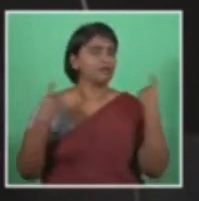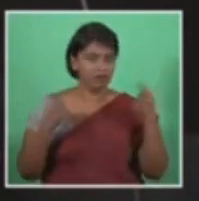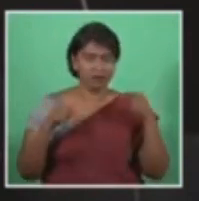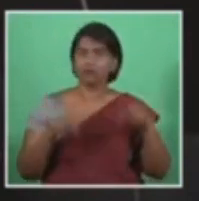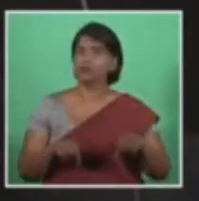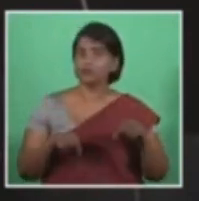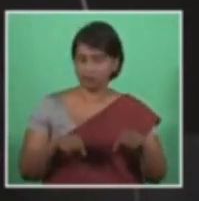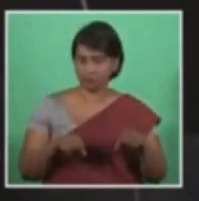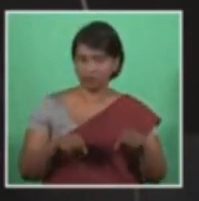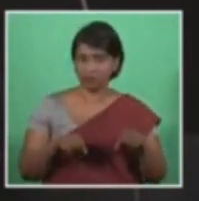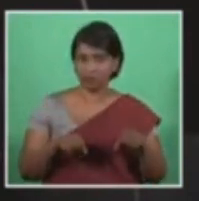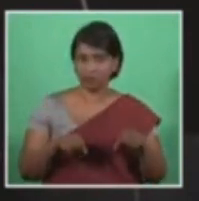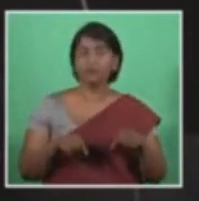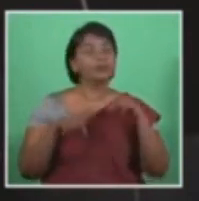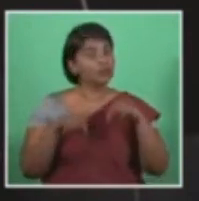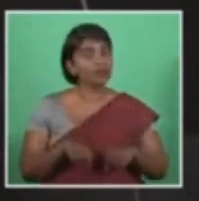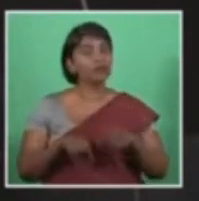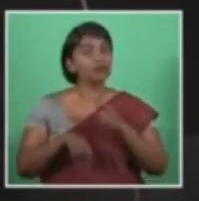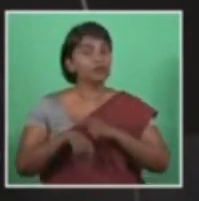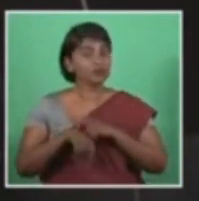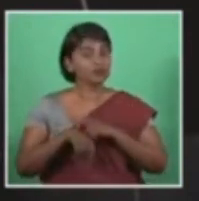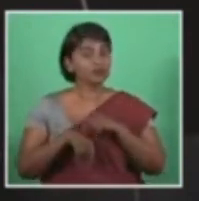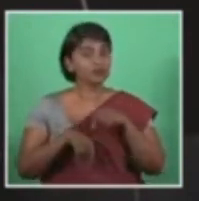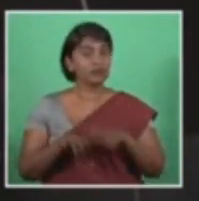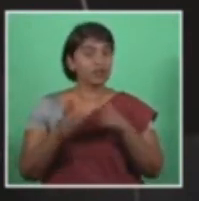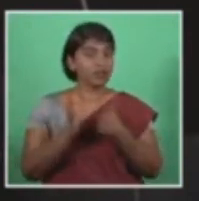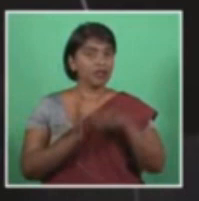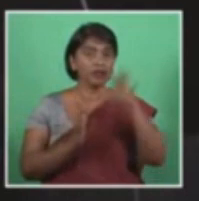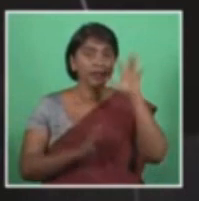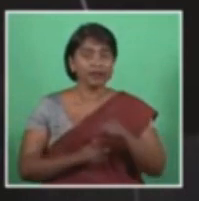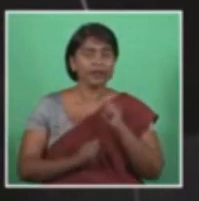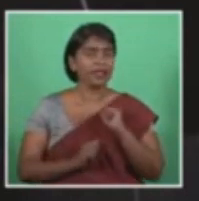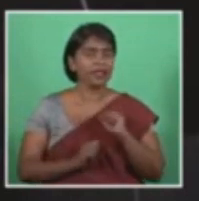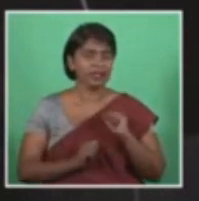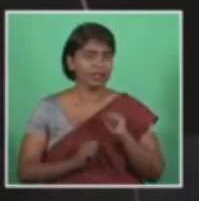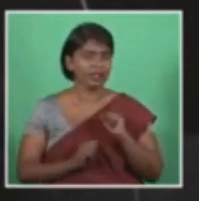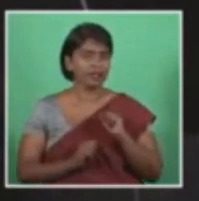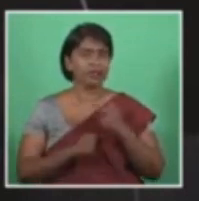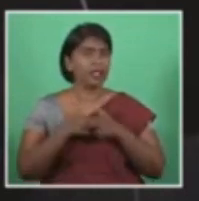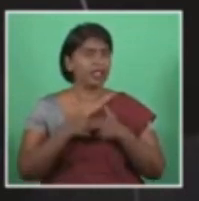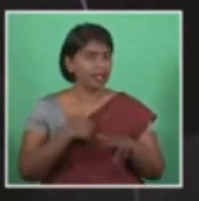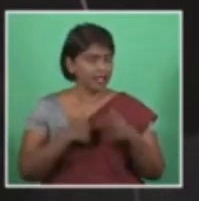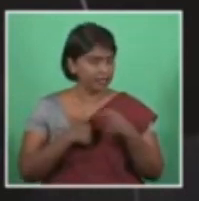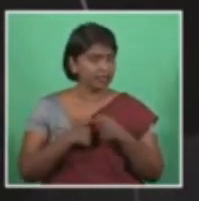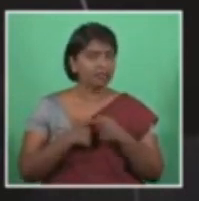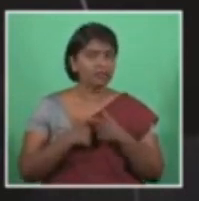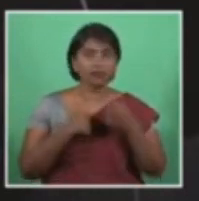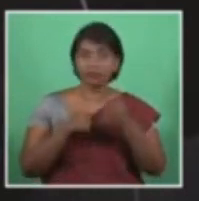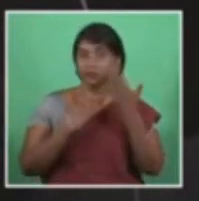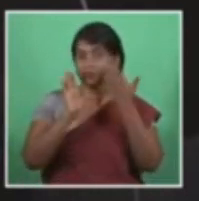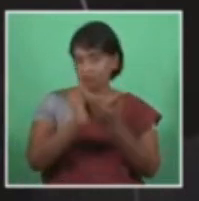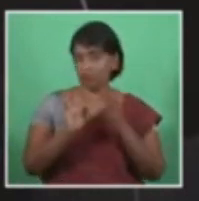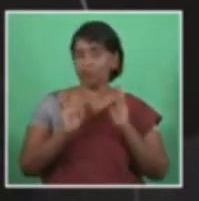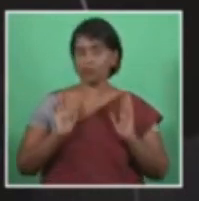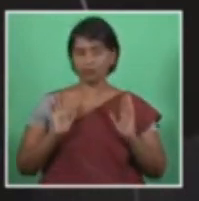අද තියෙන්නේ. එතකොට මේ අවස්ථාවේ මේ පනත ගේන්නේ මොකක්ද කියන හේතු හරියට ඉදිරිපත් වෙන්න